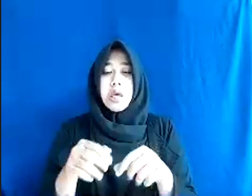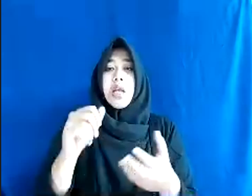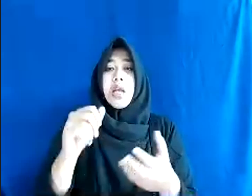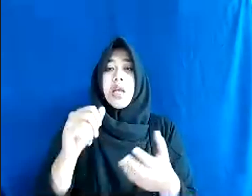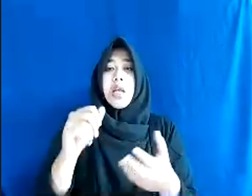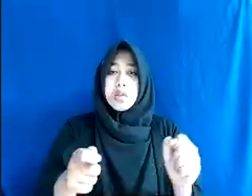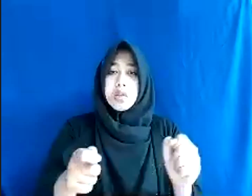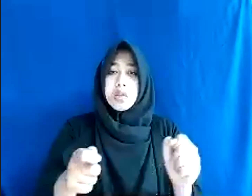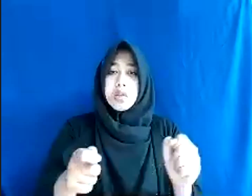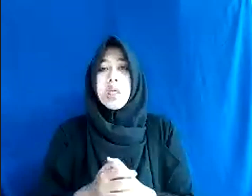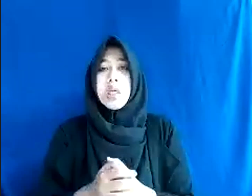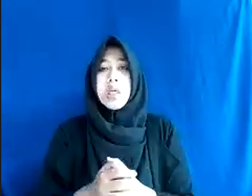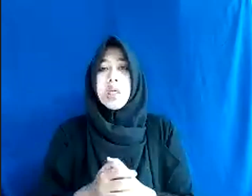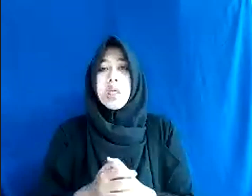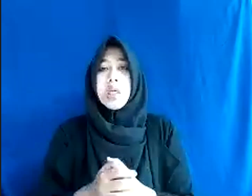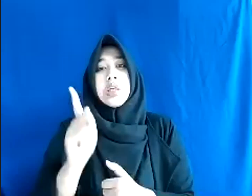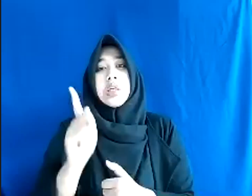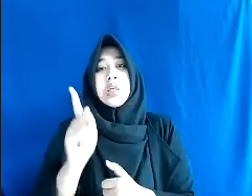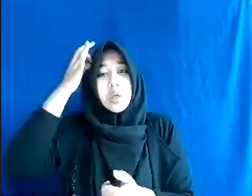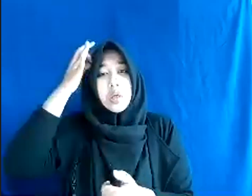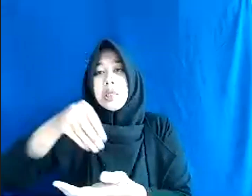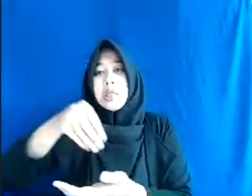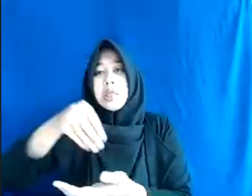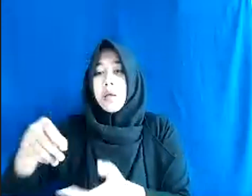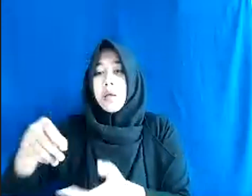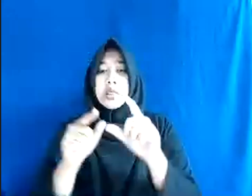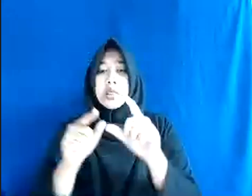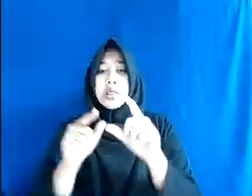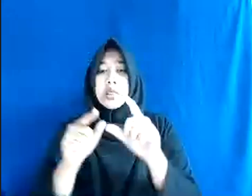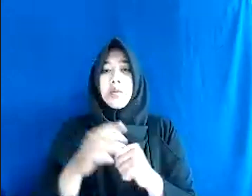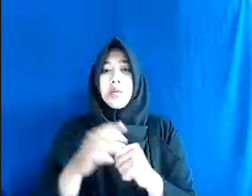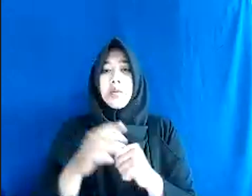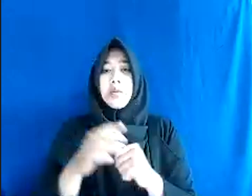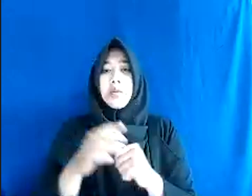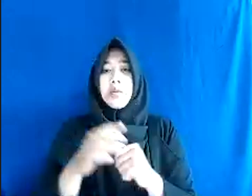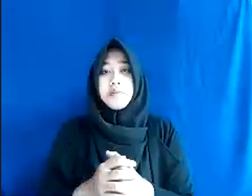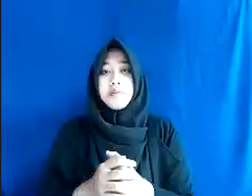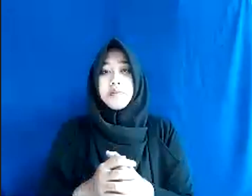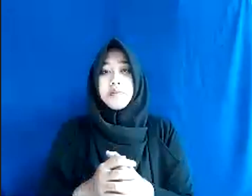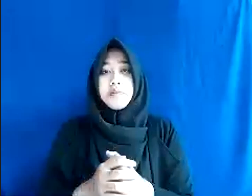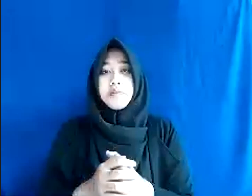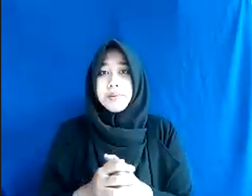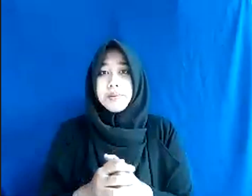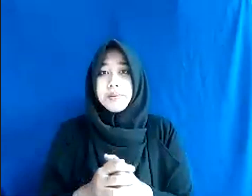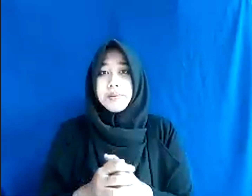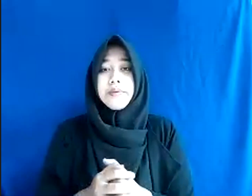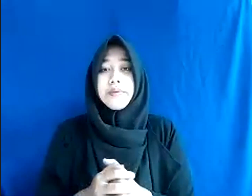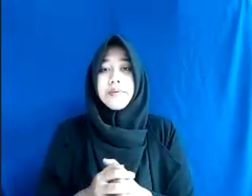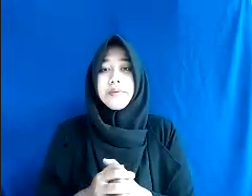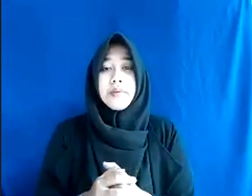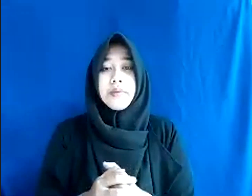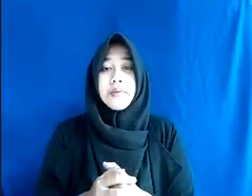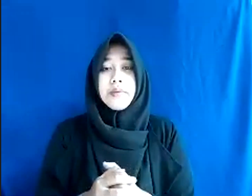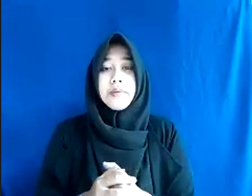ini kawasan. Nah, yang terjadi itu diekspor ke Malaysia. Itu perusahaannya punya perusahaan